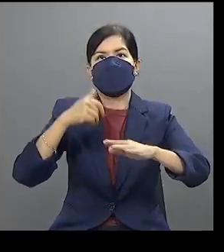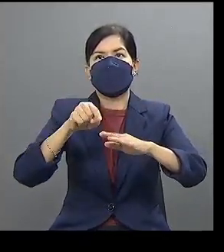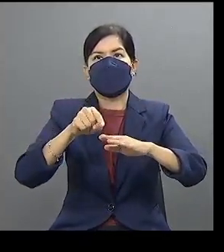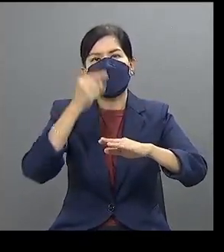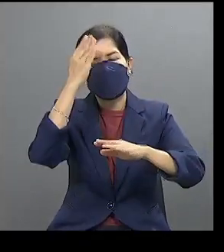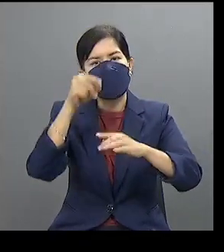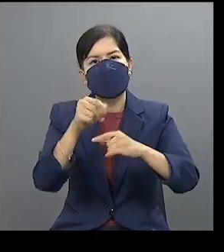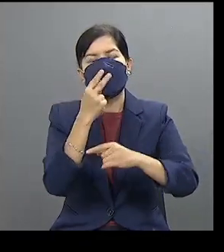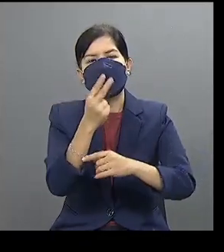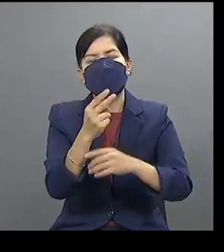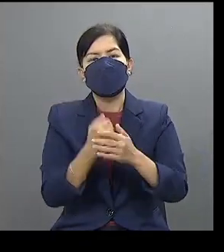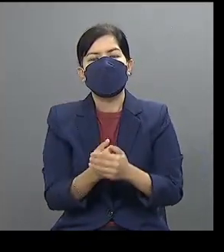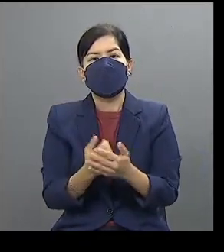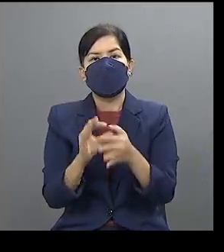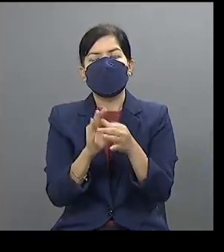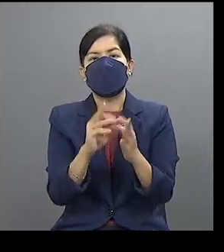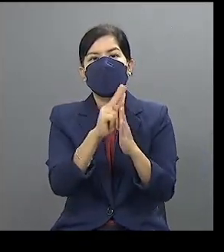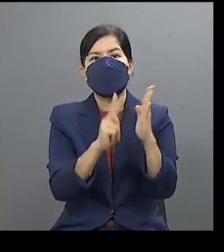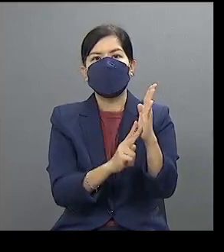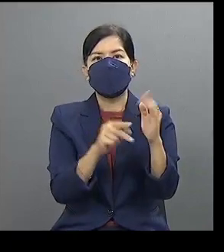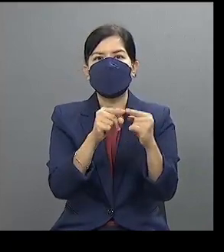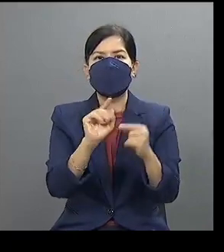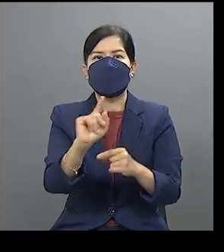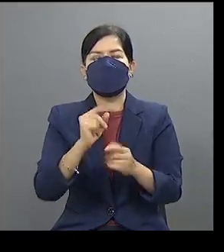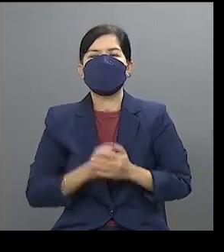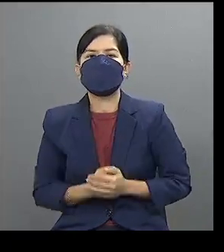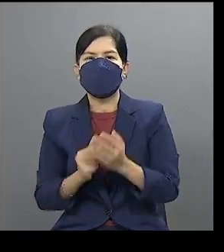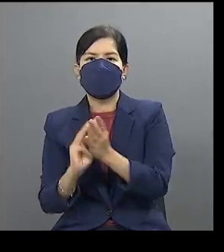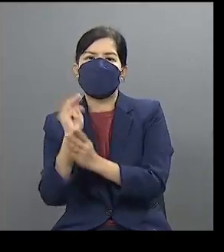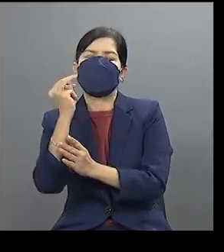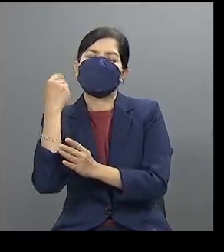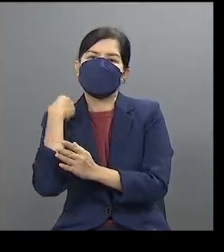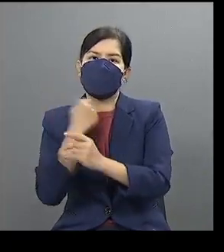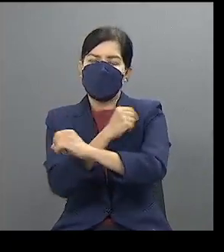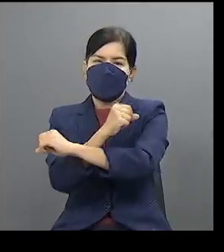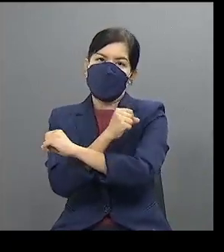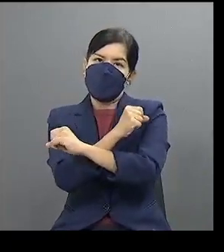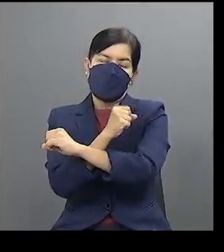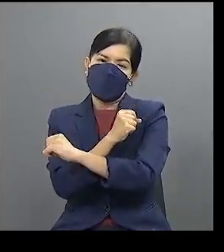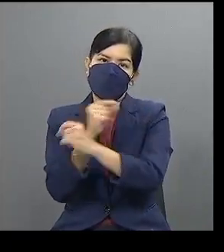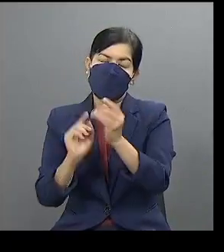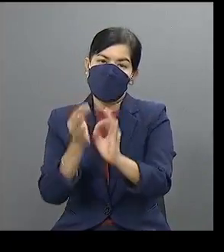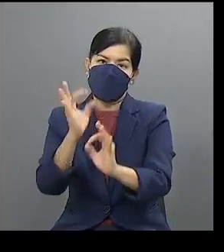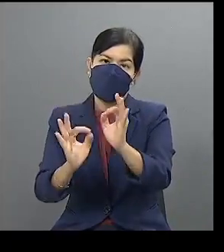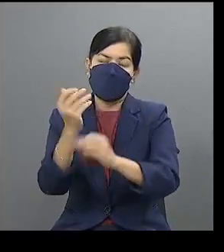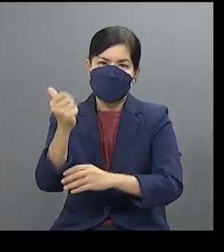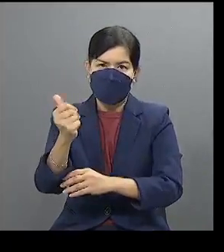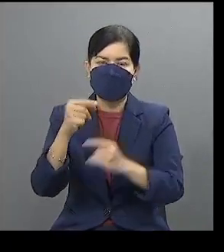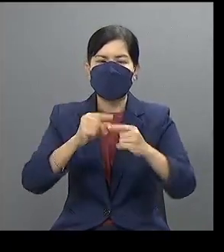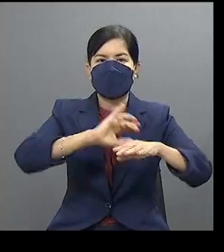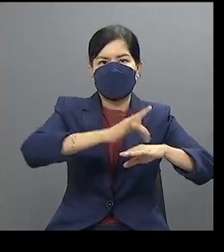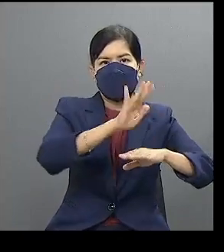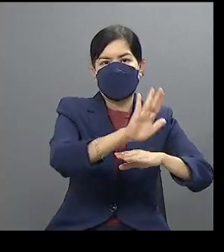ข้อกดหมายที่เป็ไม้ทธนไได้นะัคือคือตัวไม้เองนะครับโยธรรชาตของเค้าจะมี